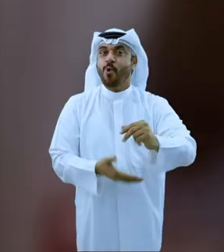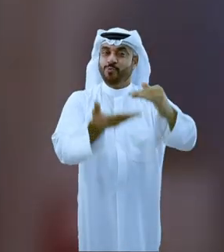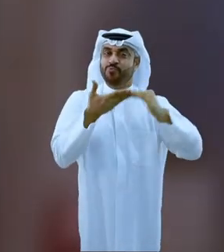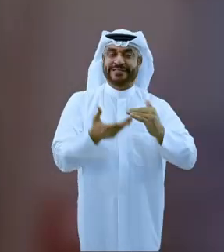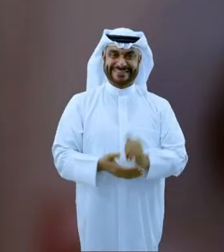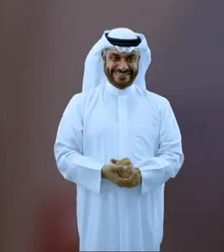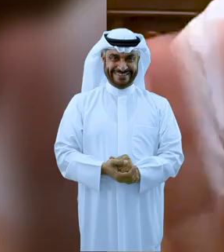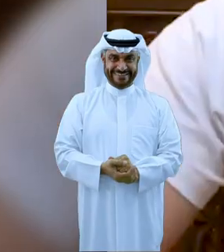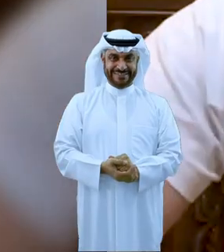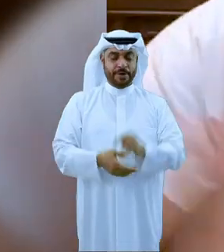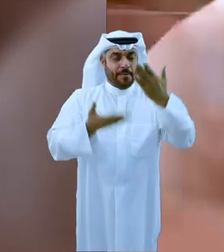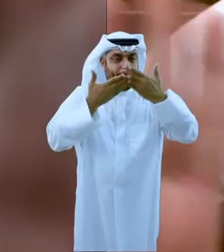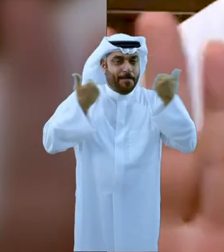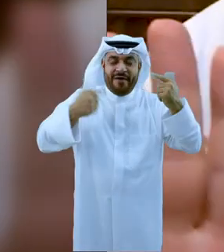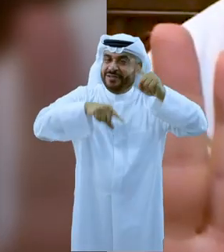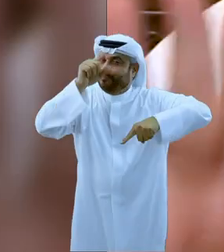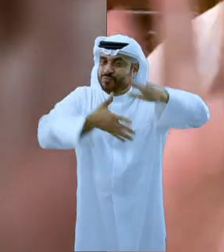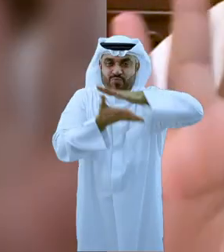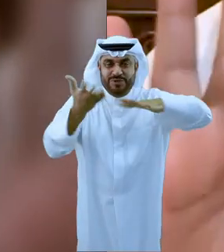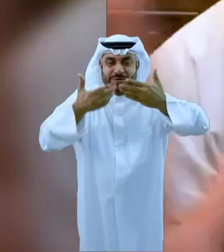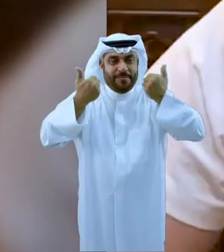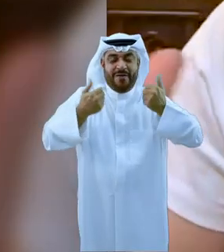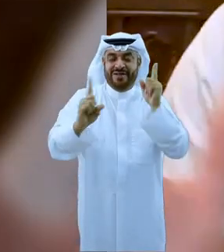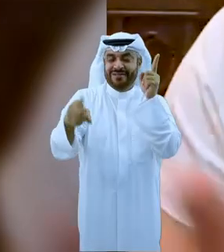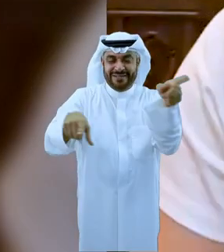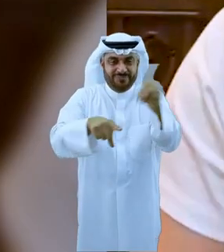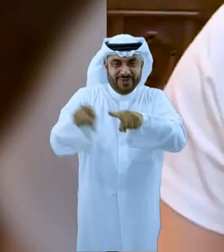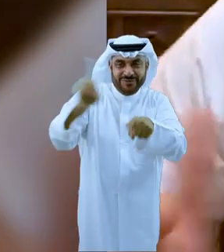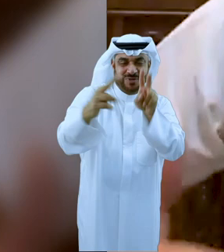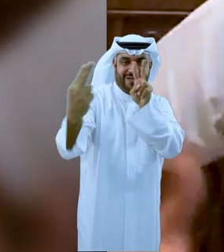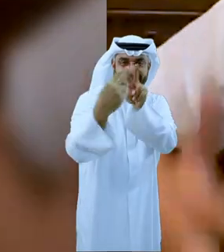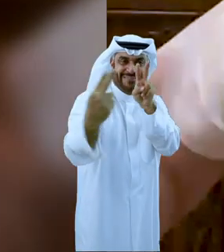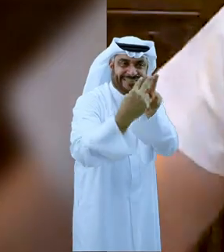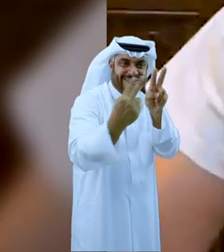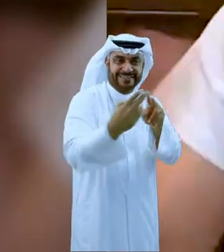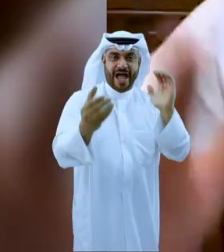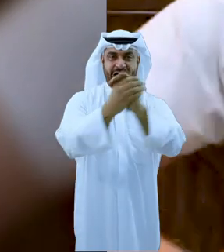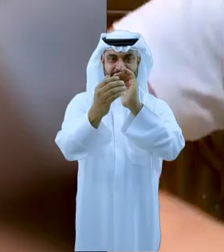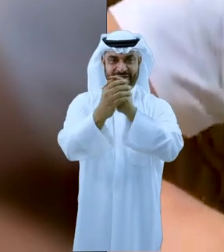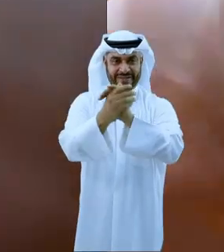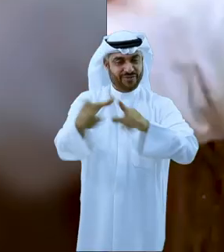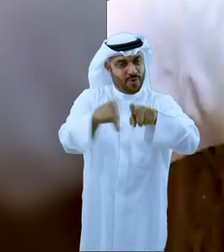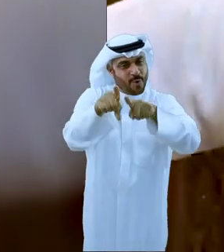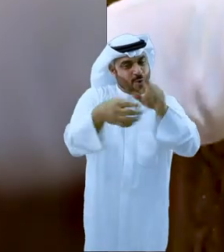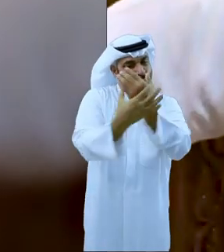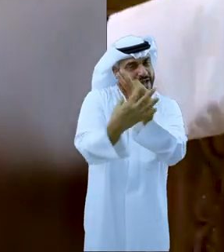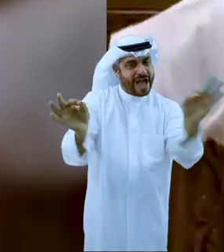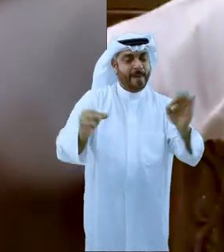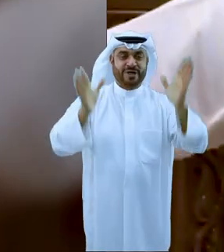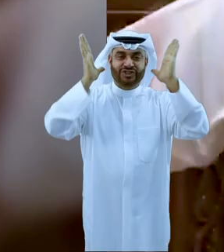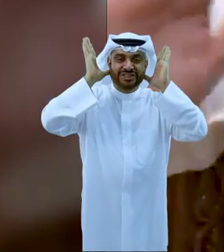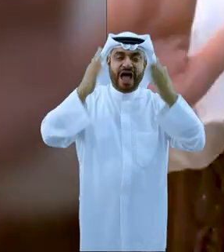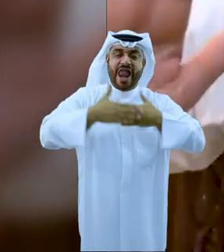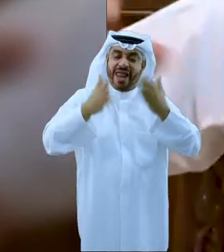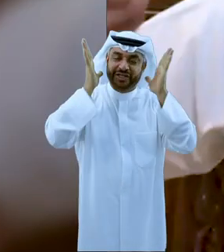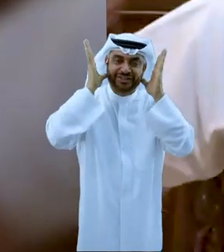على المسامي وما في مشاكل الحمد لله وأعرف على ناس وسمير وحنا ربع إخوان كل إخوان